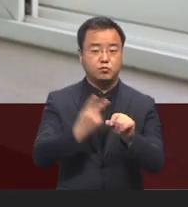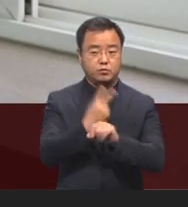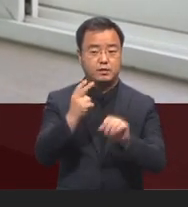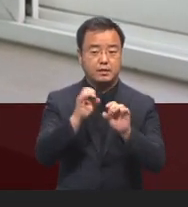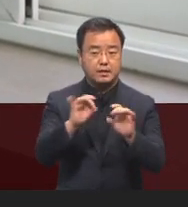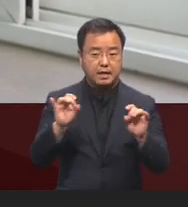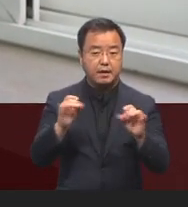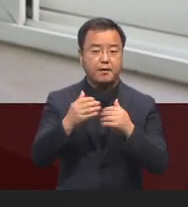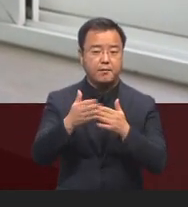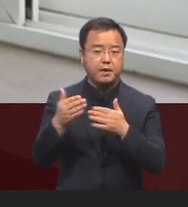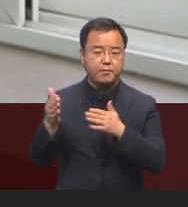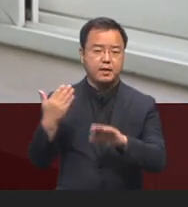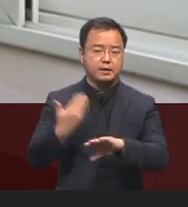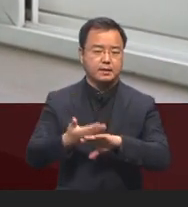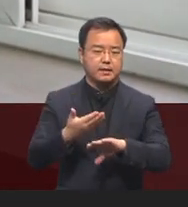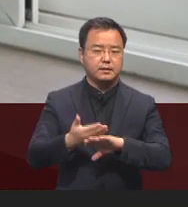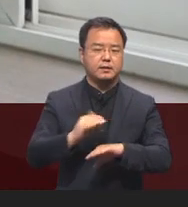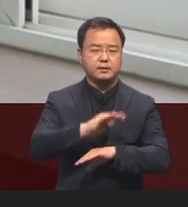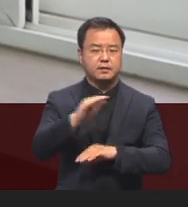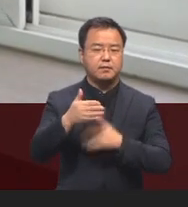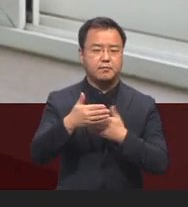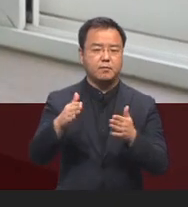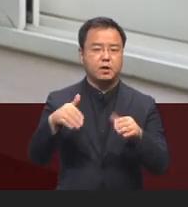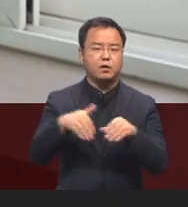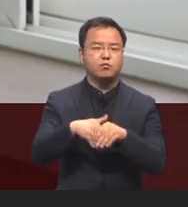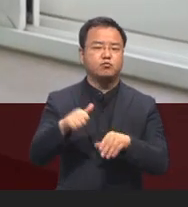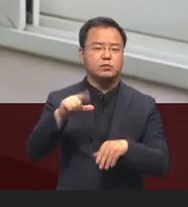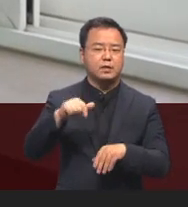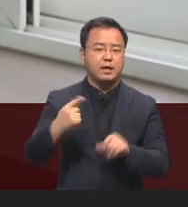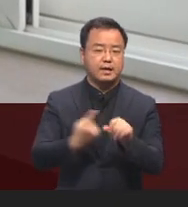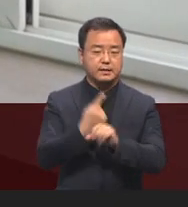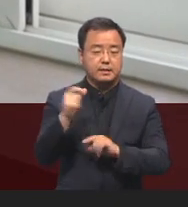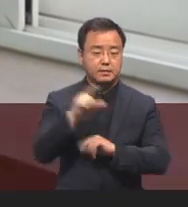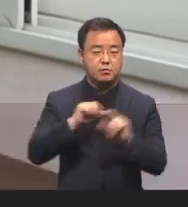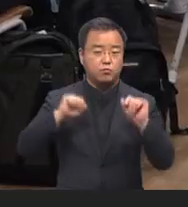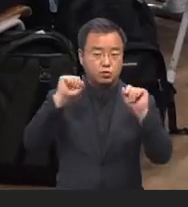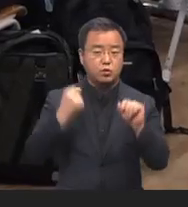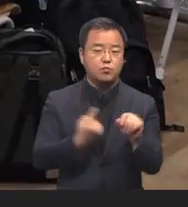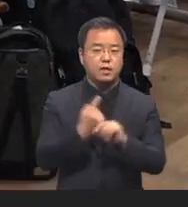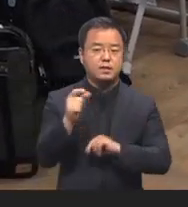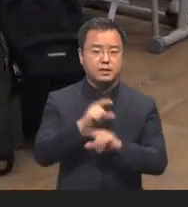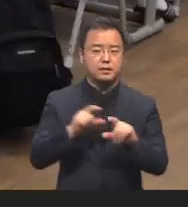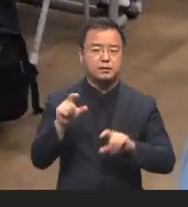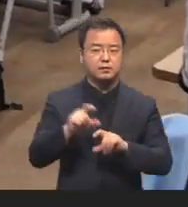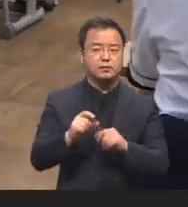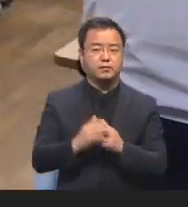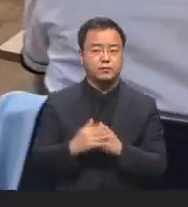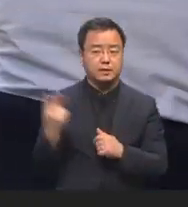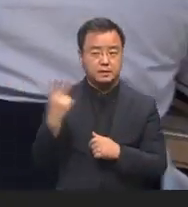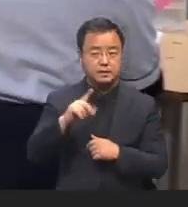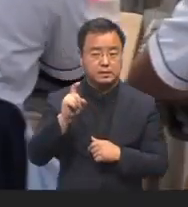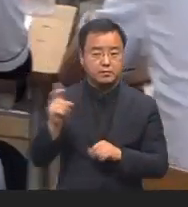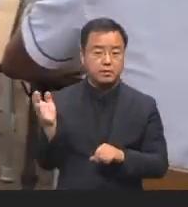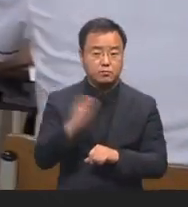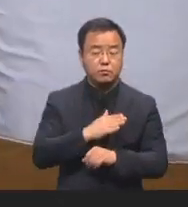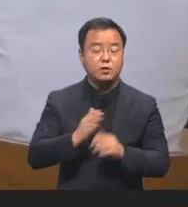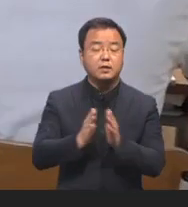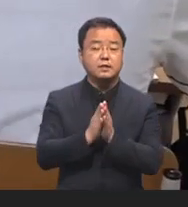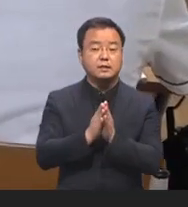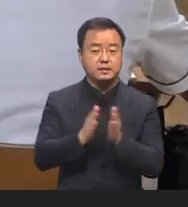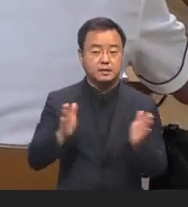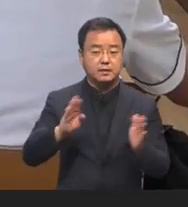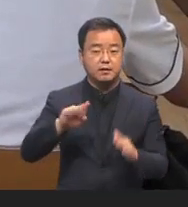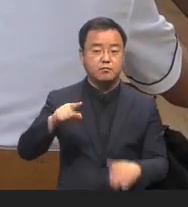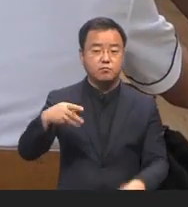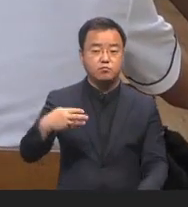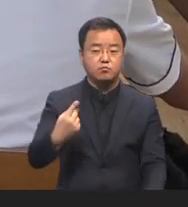다른데 저희 반 같은 경우에는 문학 한 시간이 더 있고 체육이 한 시간이 더 있어요. 2010년부터 시행된 블록 타임제는